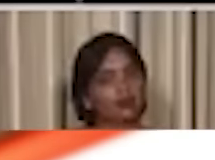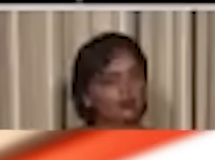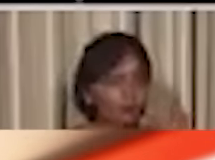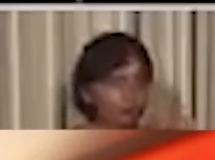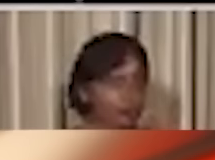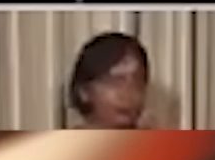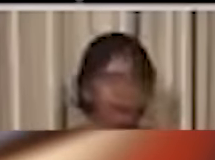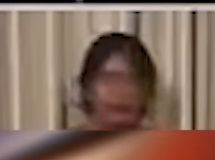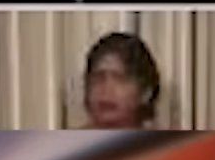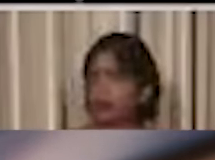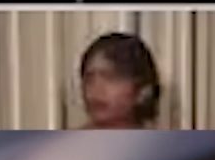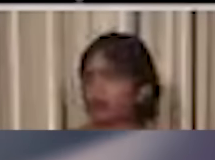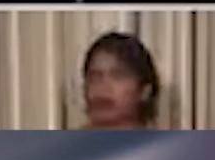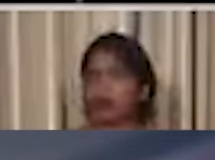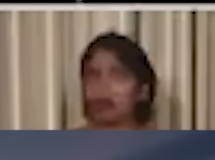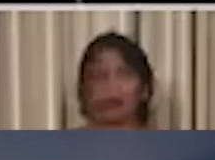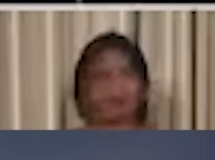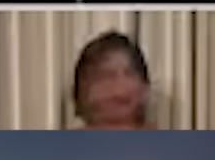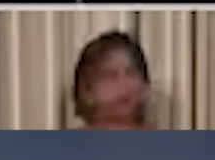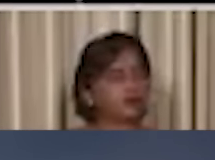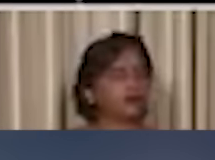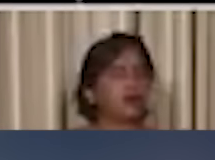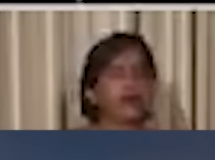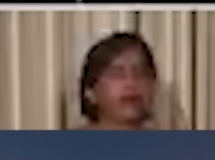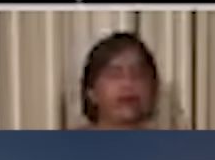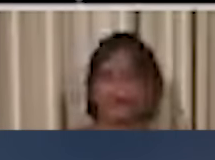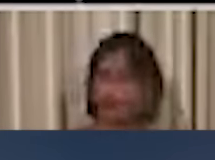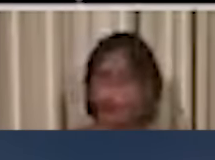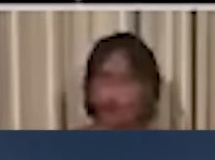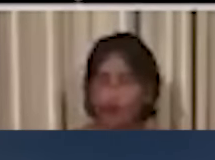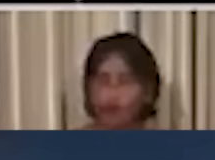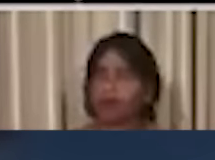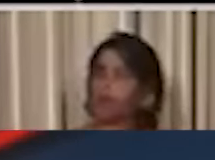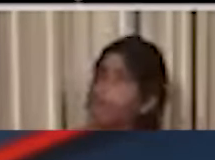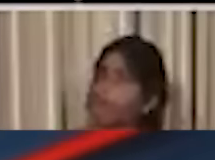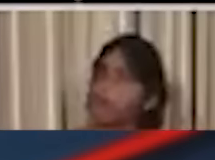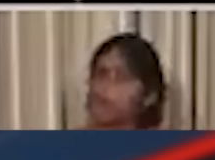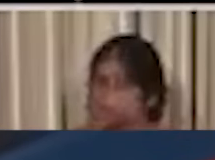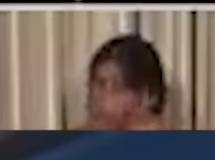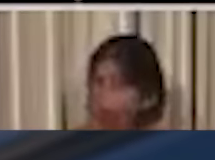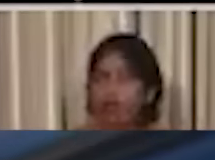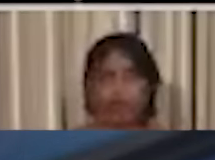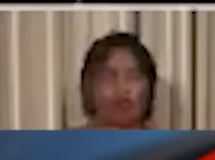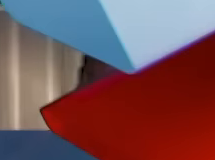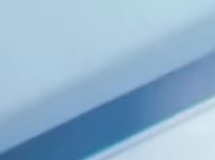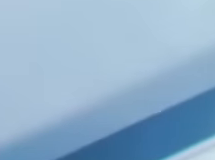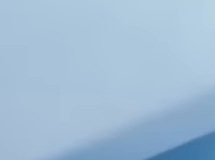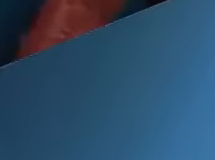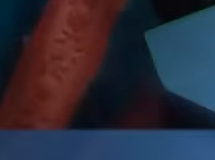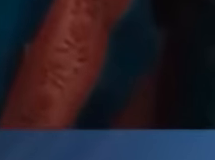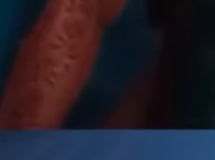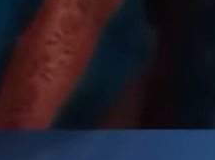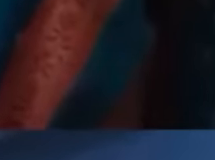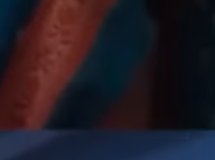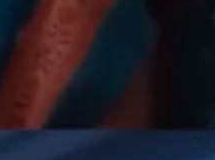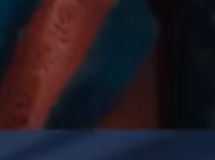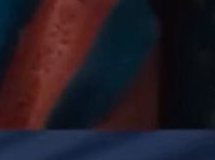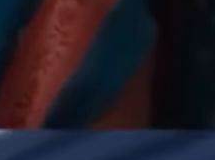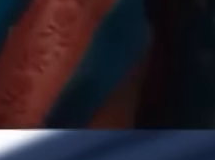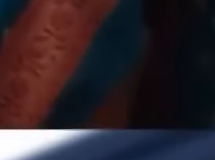ராஜபக்சவின் துணைவியாரிடம் ஒப்படைக்கப்பட்ட குழந்தைகள் காணாமல் போயுள்ளனர். அதிர்ச்சி தகவலை வெளியிட்ட ஸ்ரீதரன்.